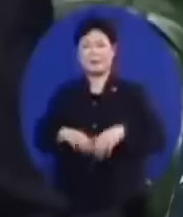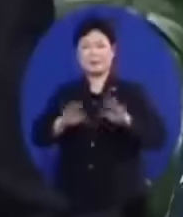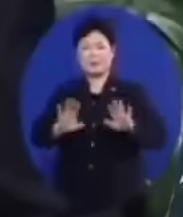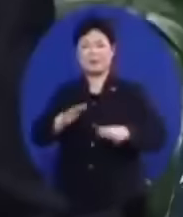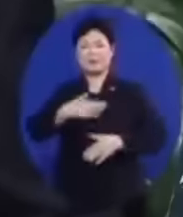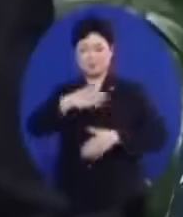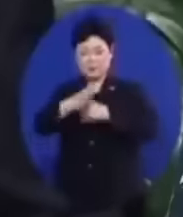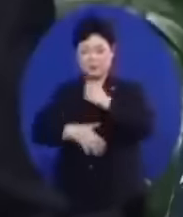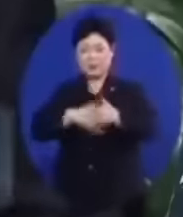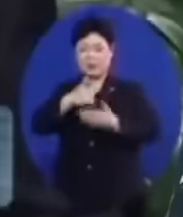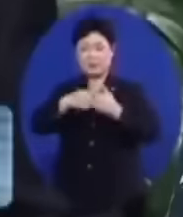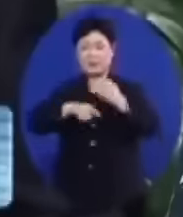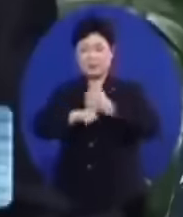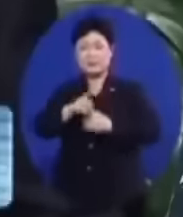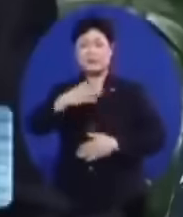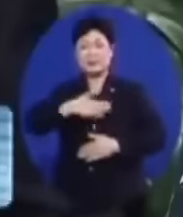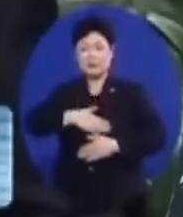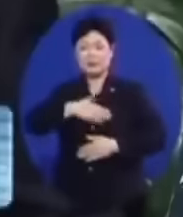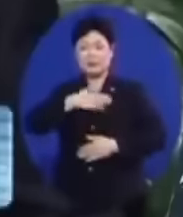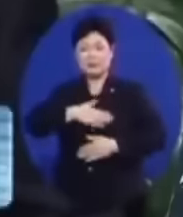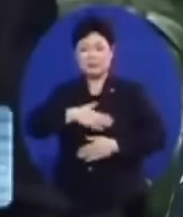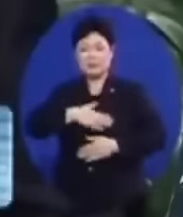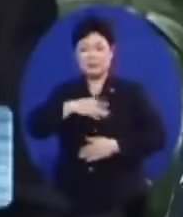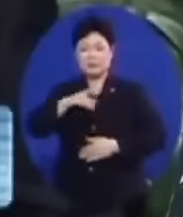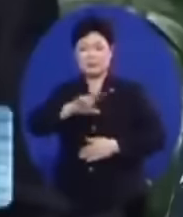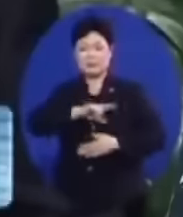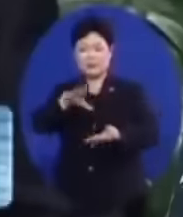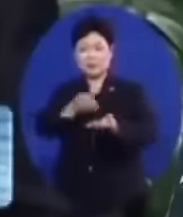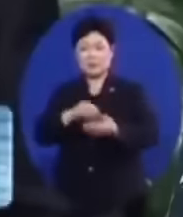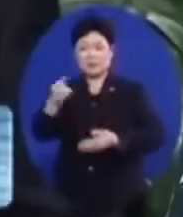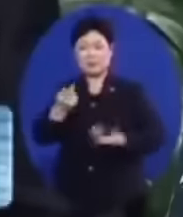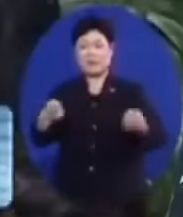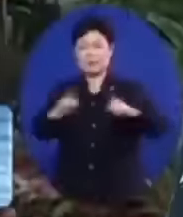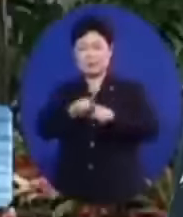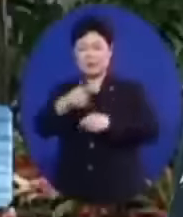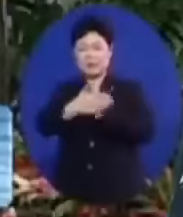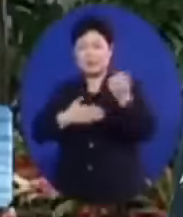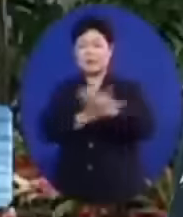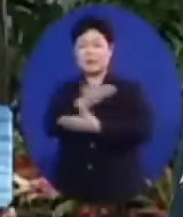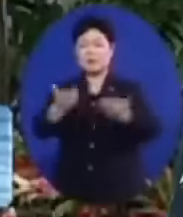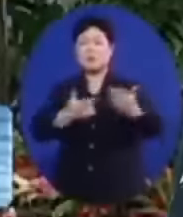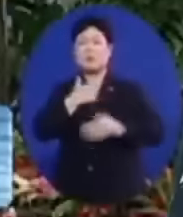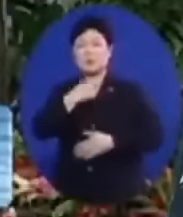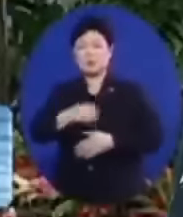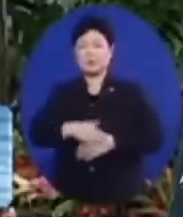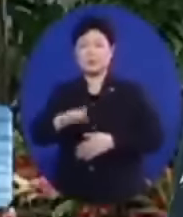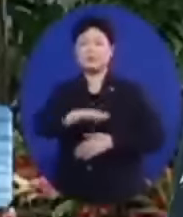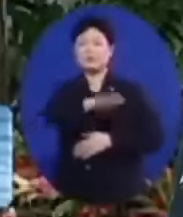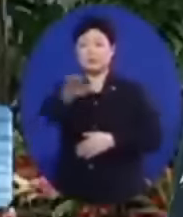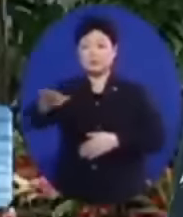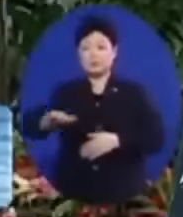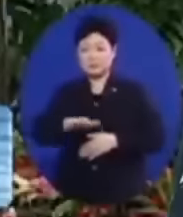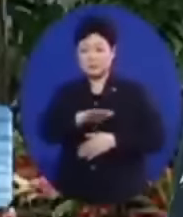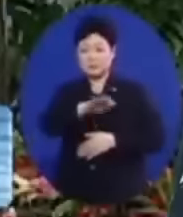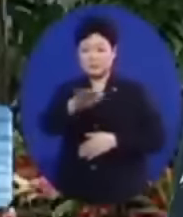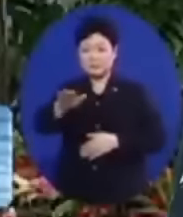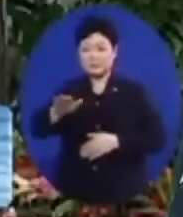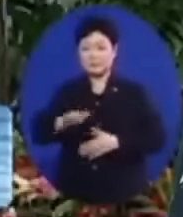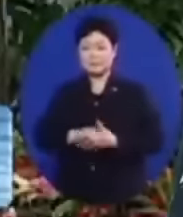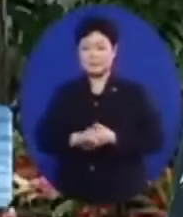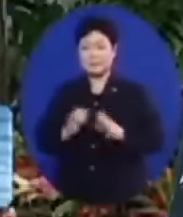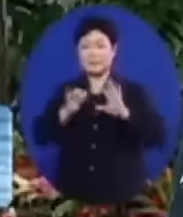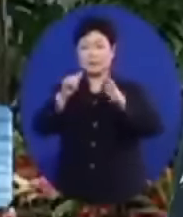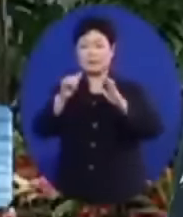오늘 저는 하나님의 뜻 알기를 제목으로 여러분과 함께 은혜를 나누겠습니다. 우리는